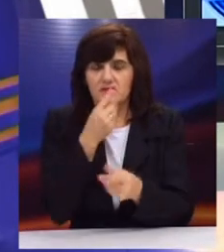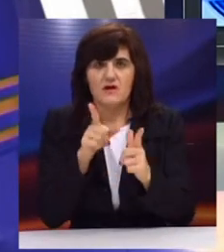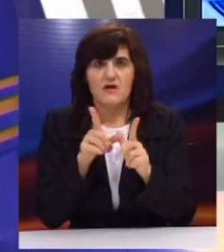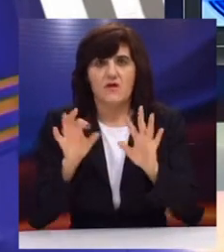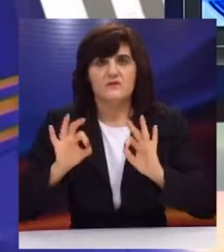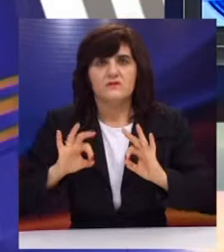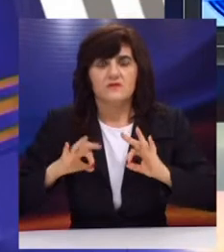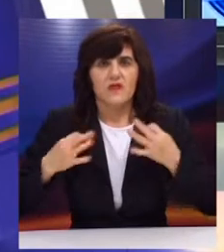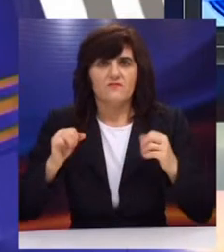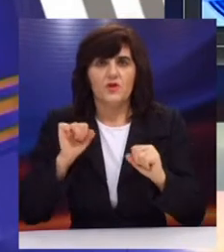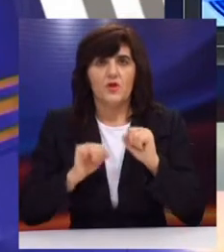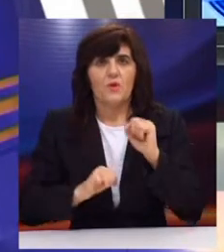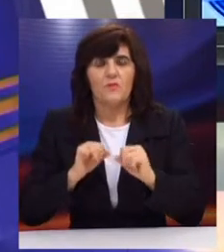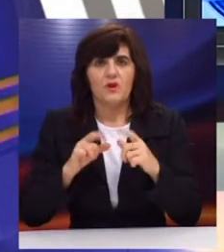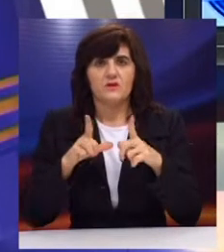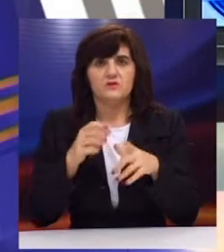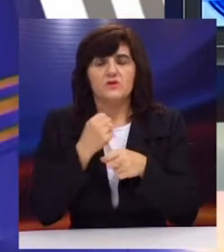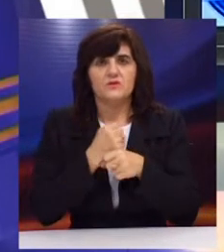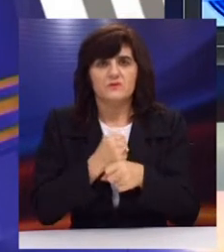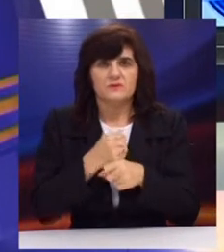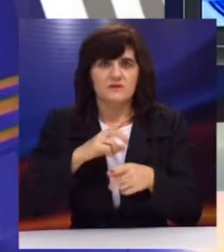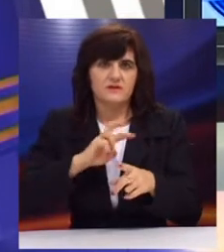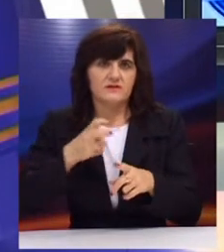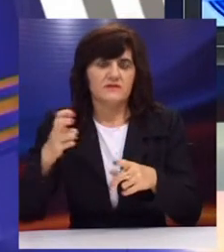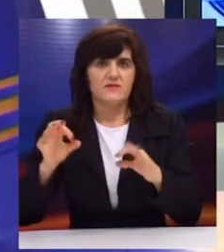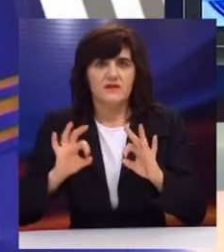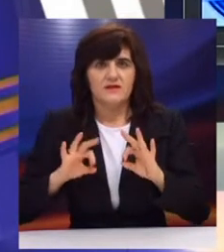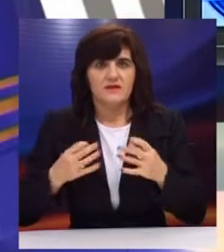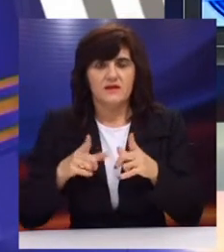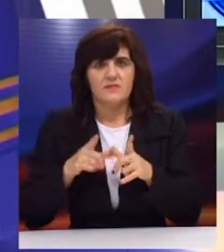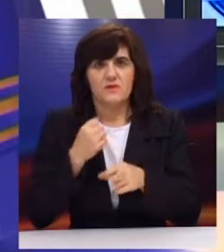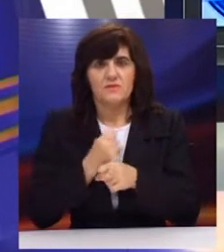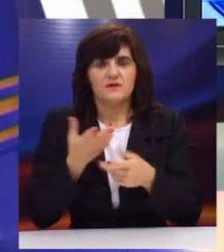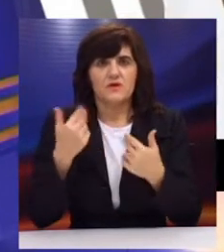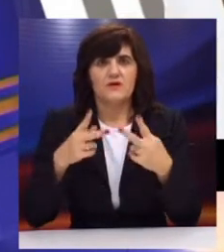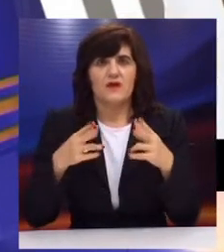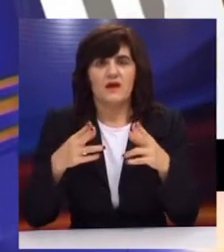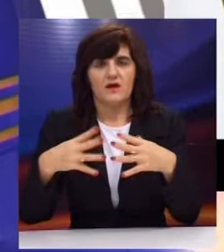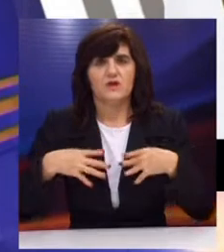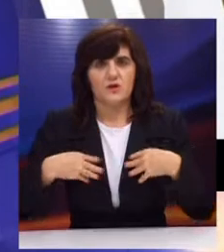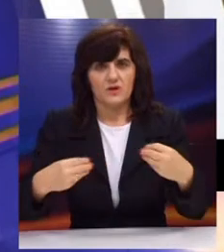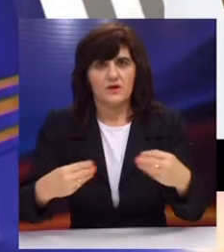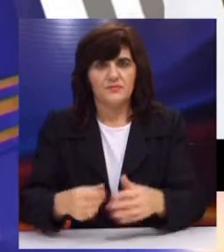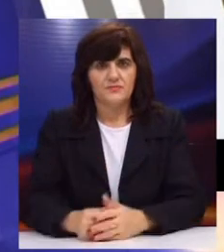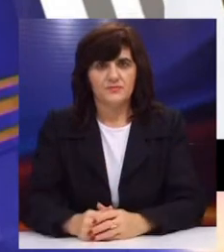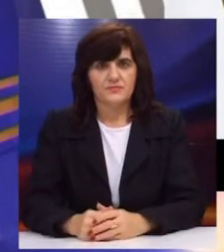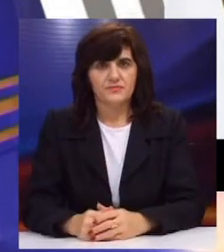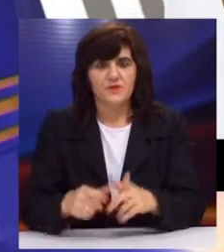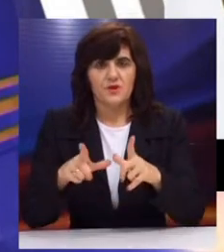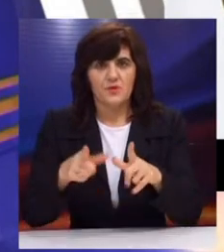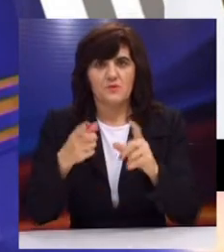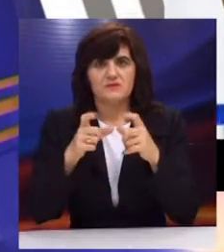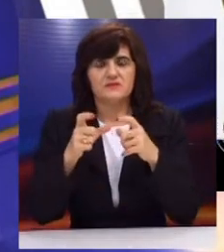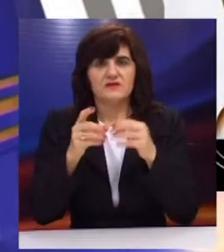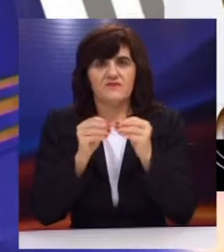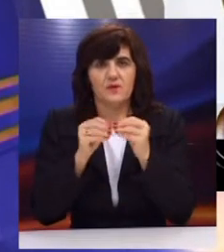oblike ponašanja u očuvanju i unapređenju sveukupnog zdravlja u prevenciji raka dojke. U Severno-Bačkom okrugu je od